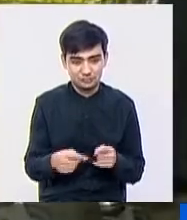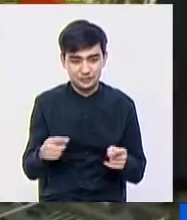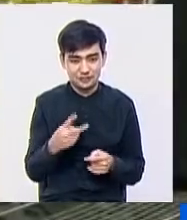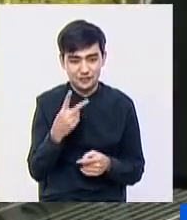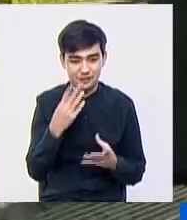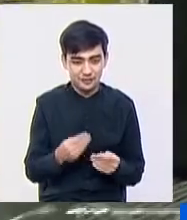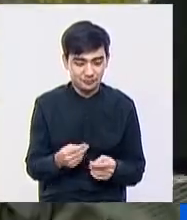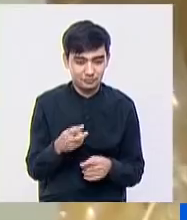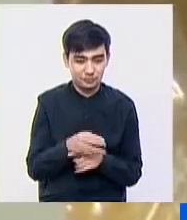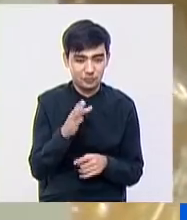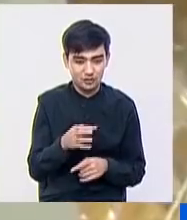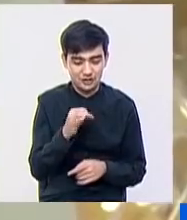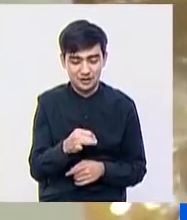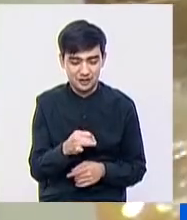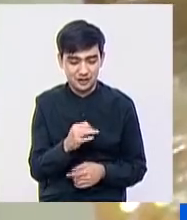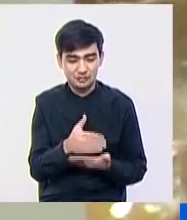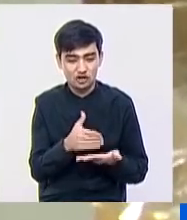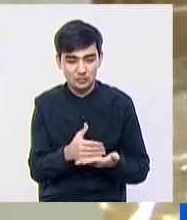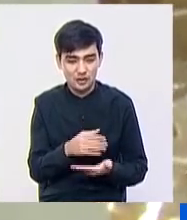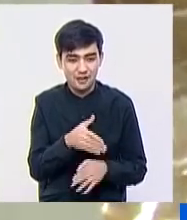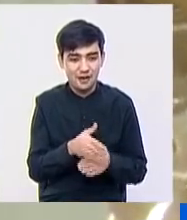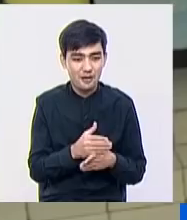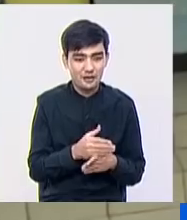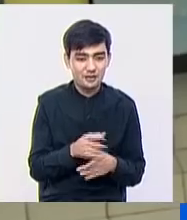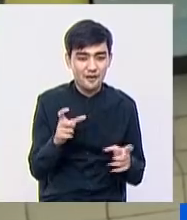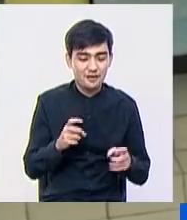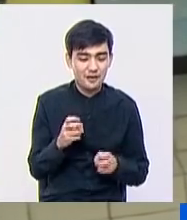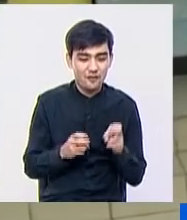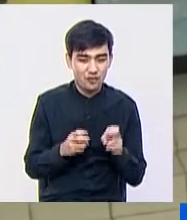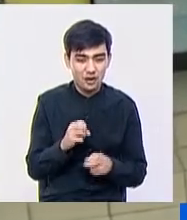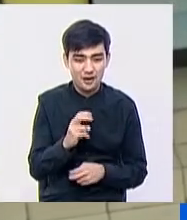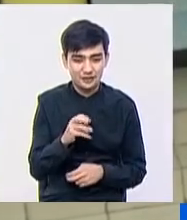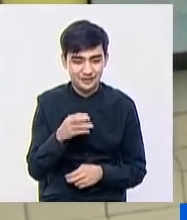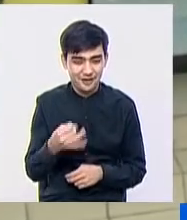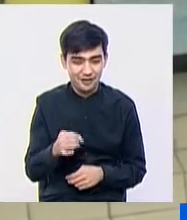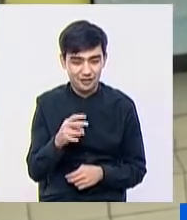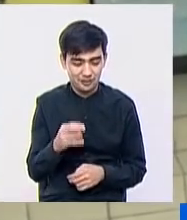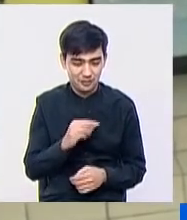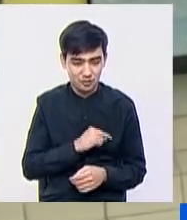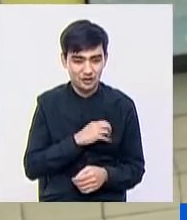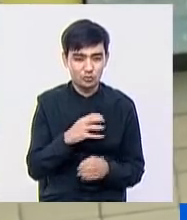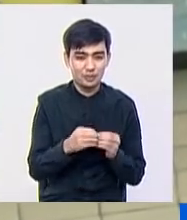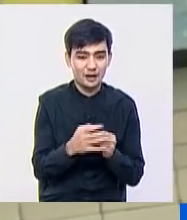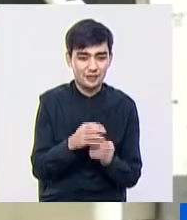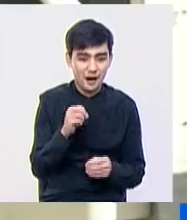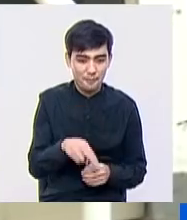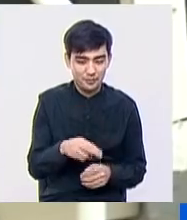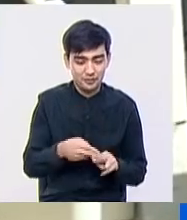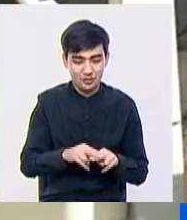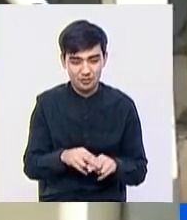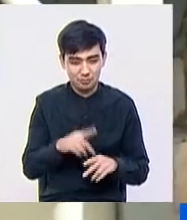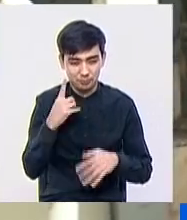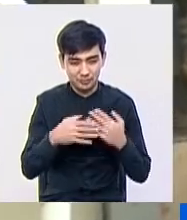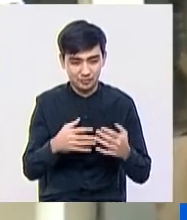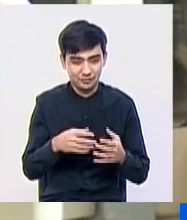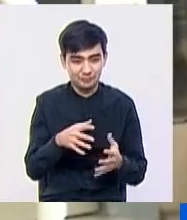суток. В штатном режиме функционирует и хлебозавод «Аксайнан». Несмотря на то, что 15 аптек пострадали во время беспорядков, основная часть работает, но